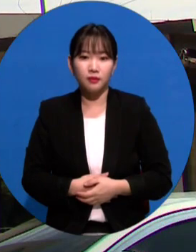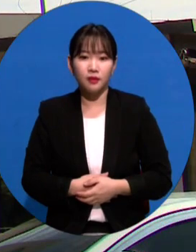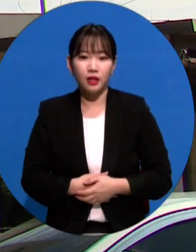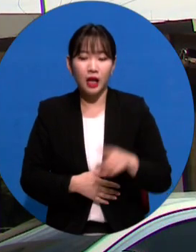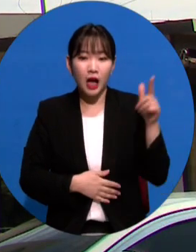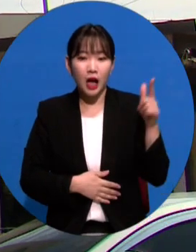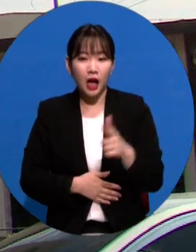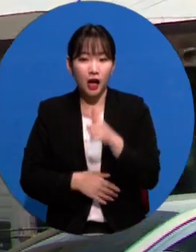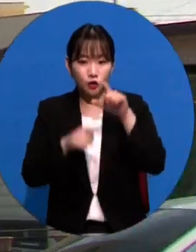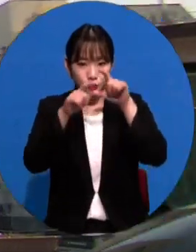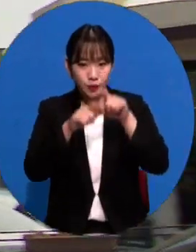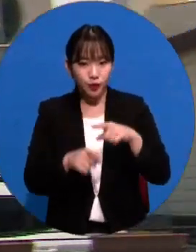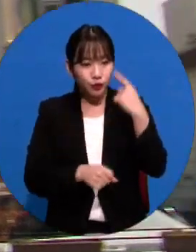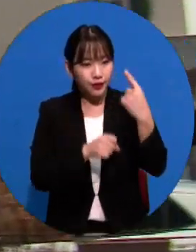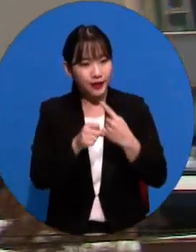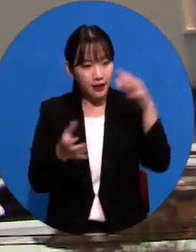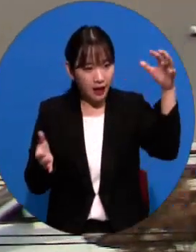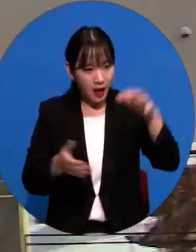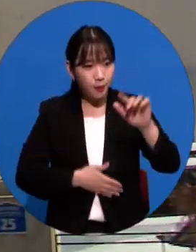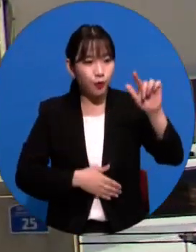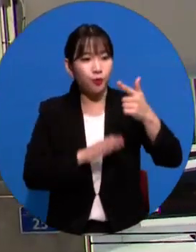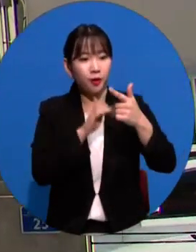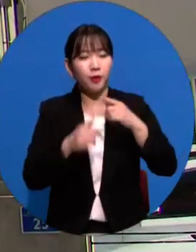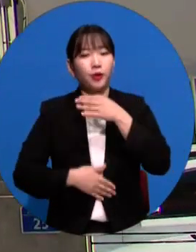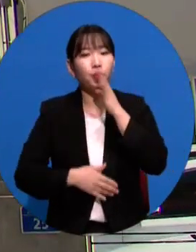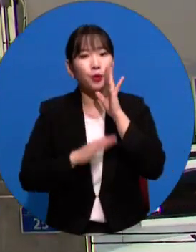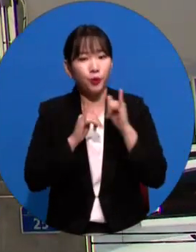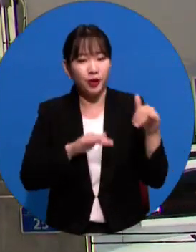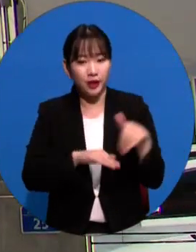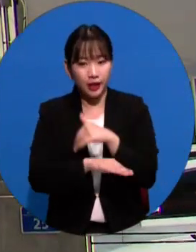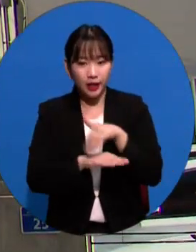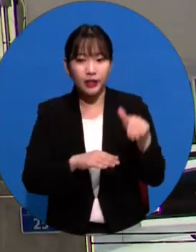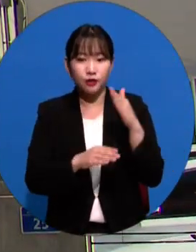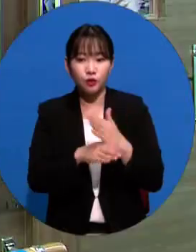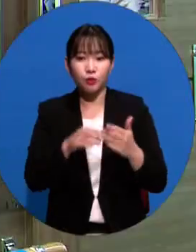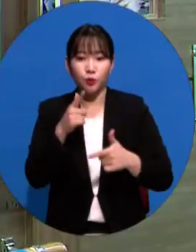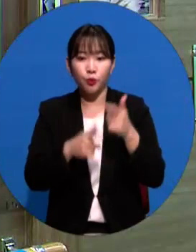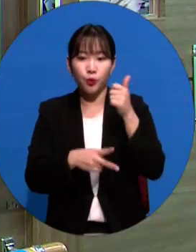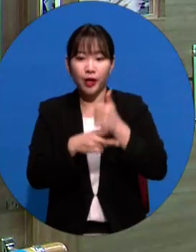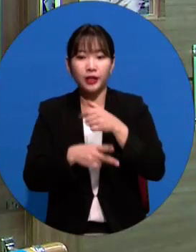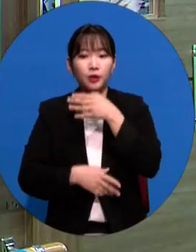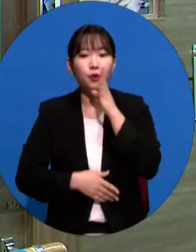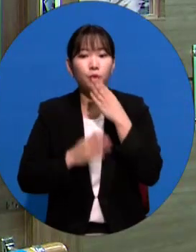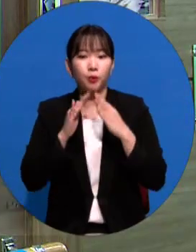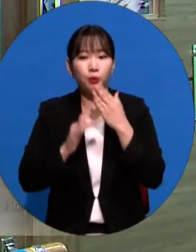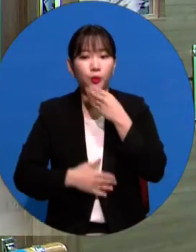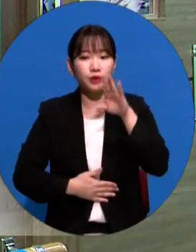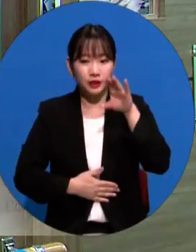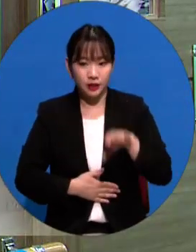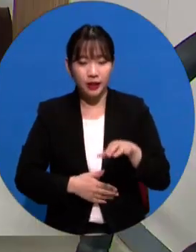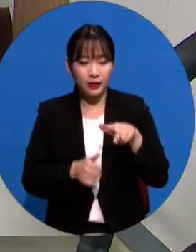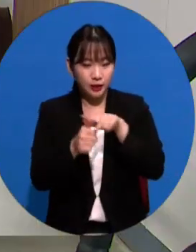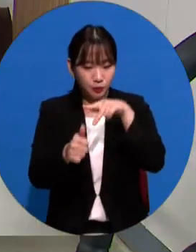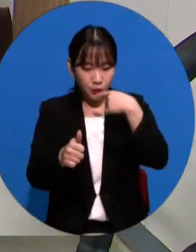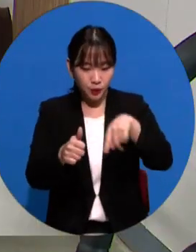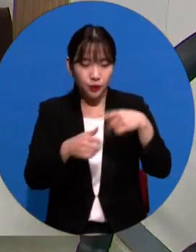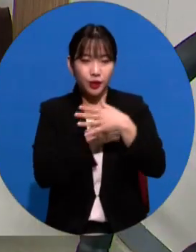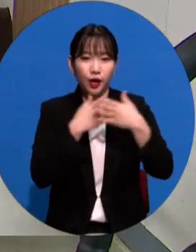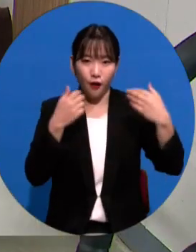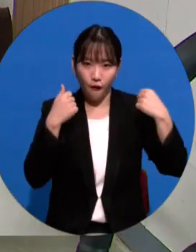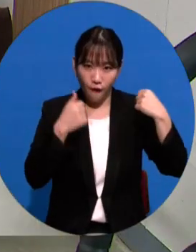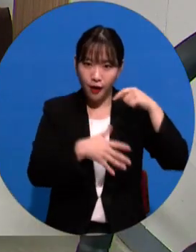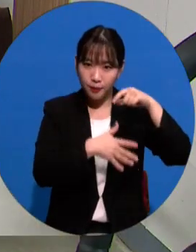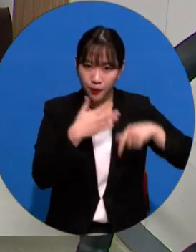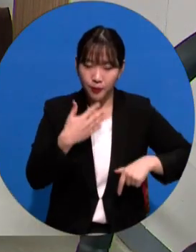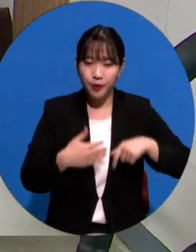하루 평균 연인원 600명의 어르신들이 이용 중인 목포 하당노인복지관. 정보화 교육과 건강증진, 교양과